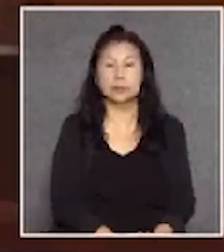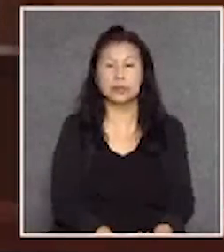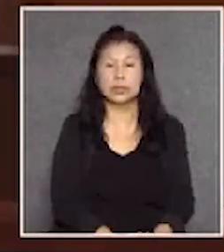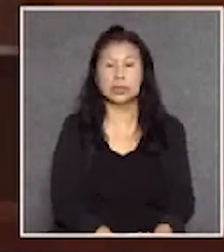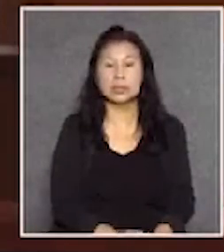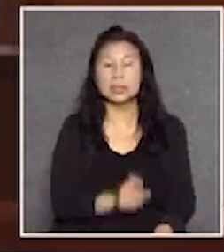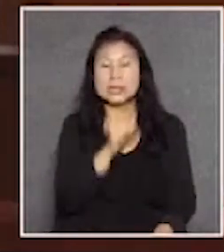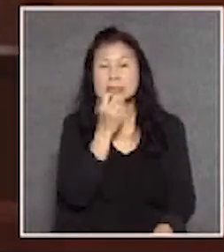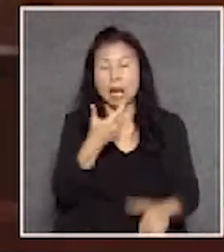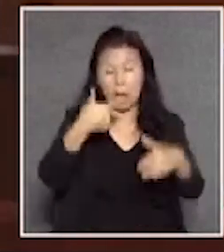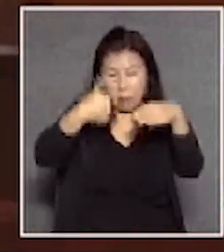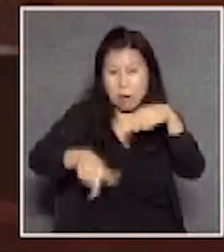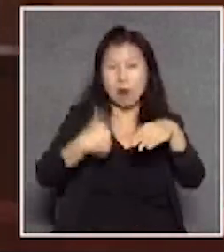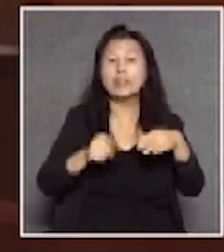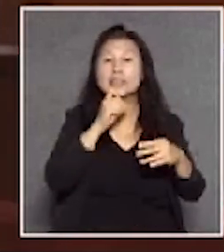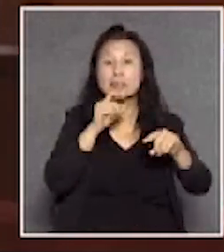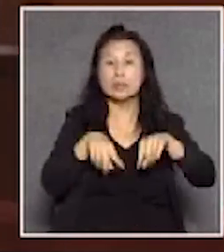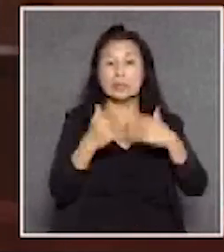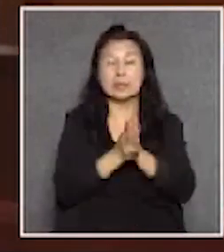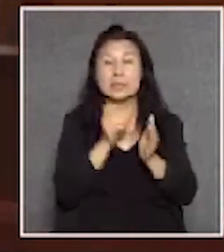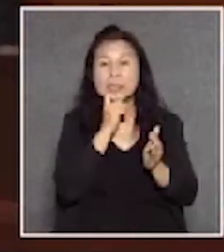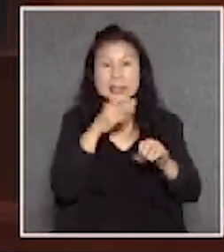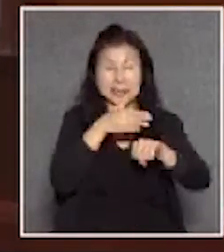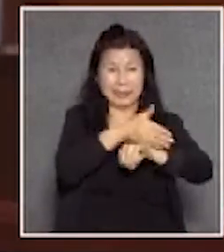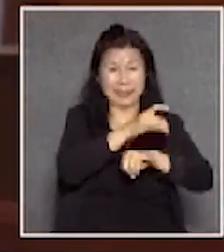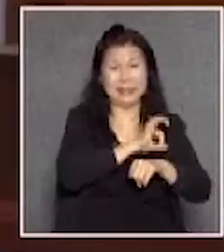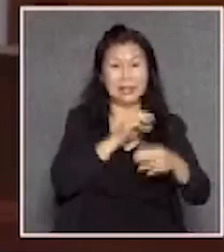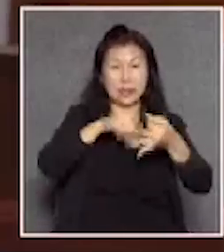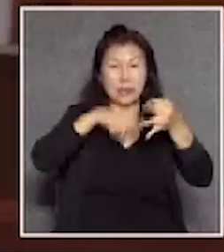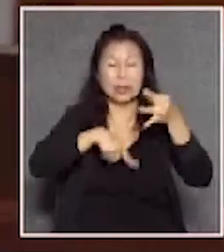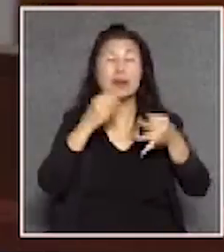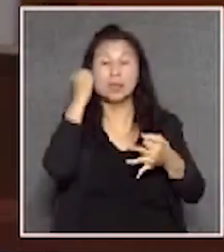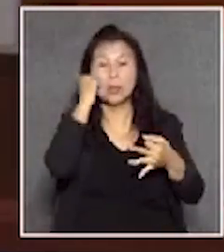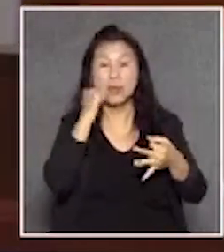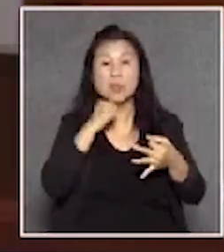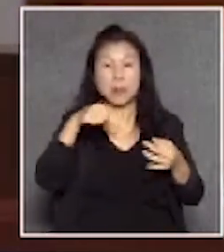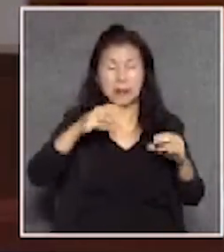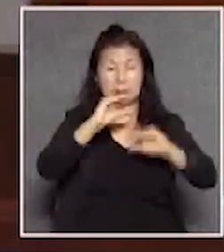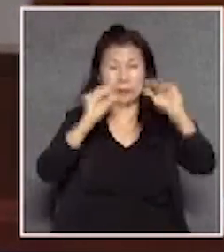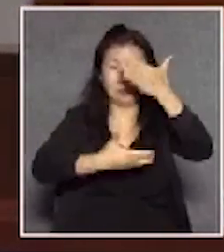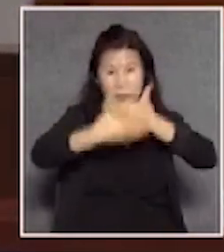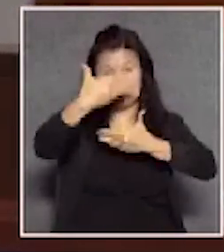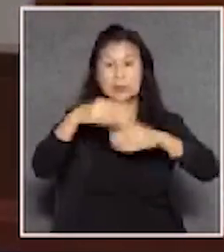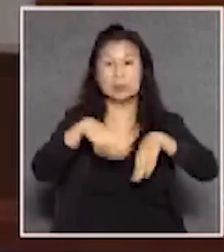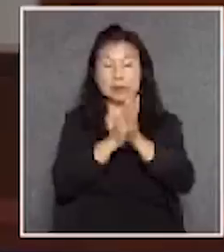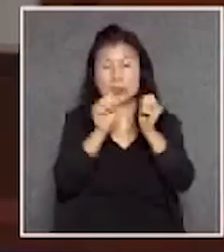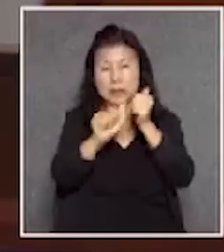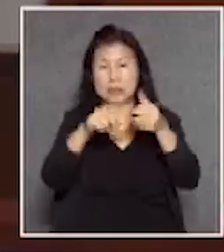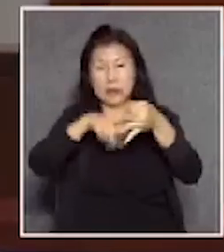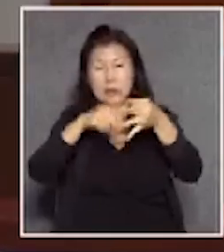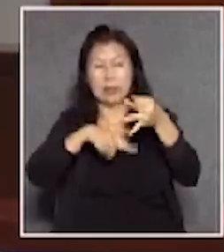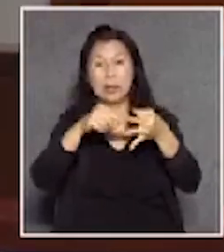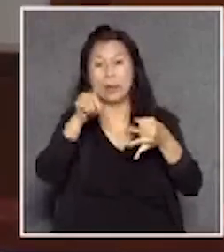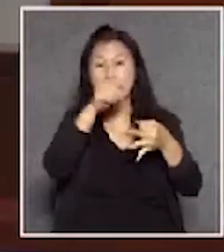少富豪翠譽郊野公園一帶野外土地，除了老年城之外，地产建设商会的副会长合伙集